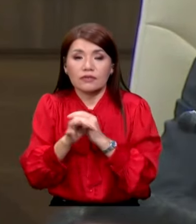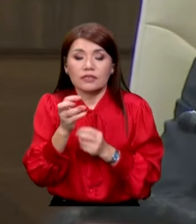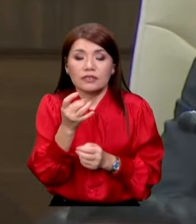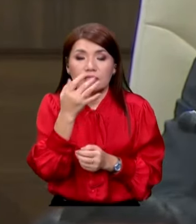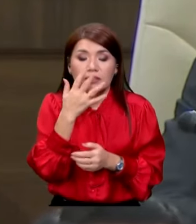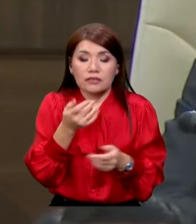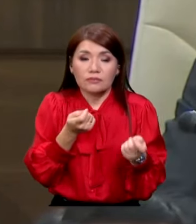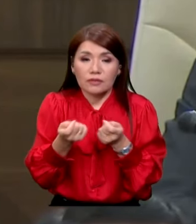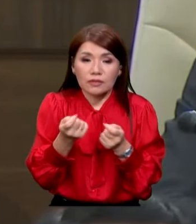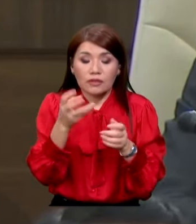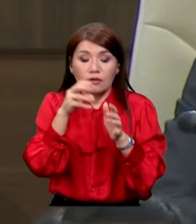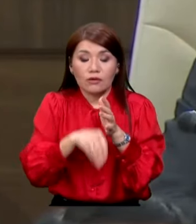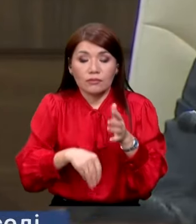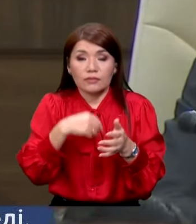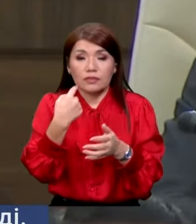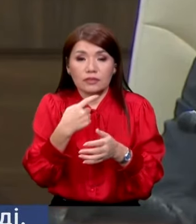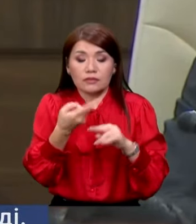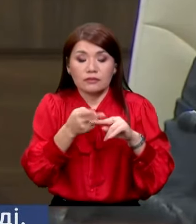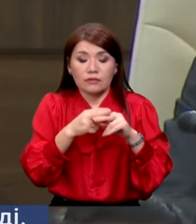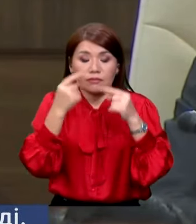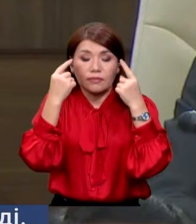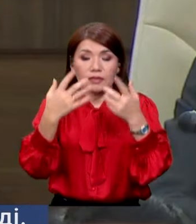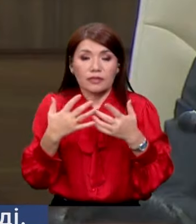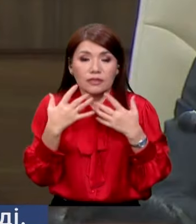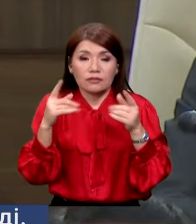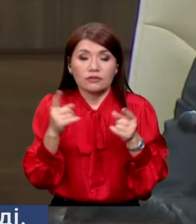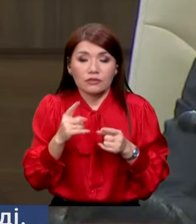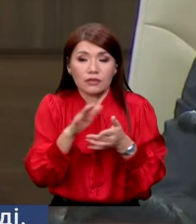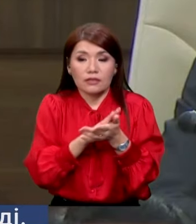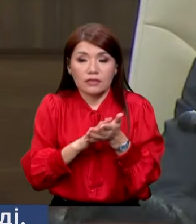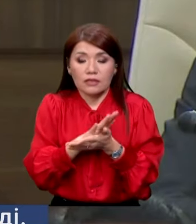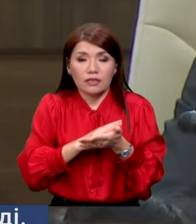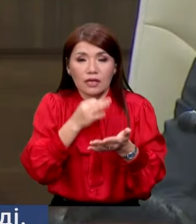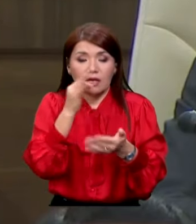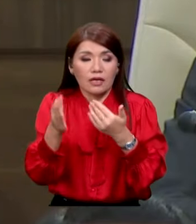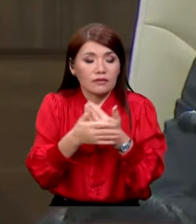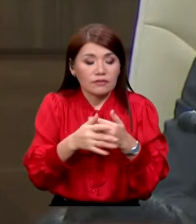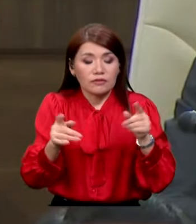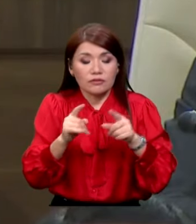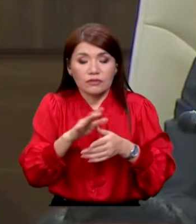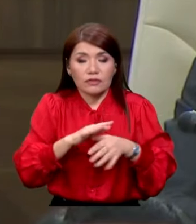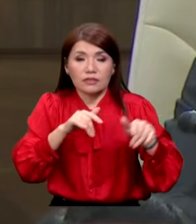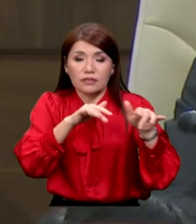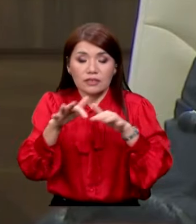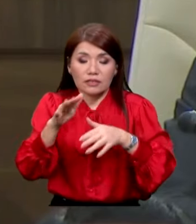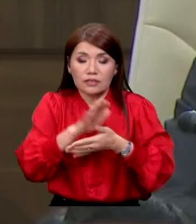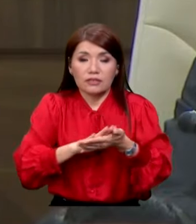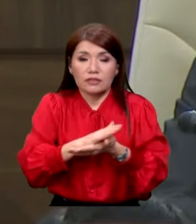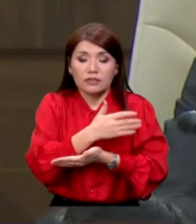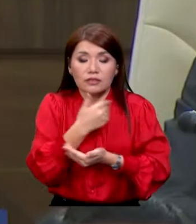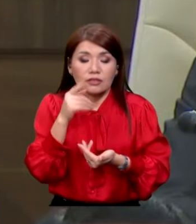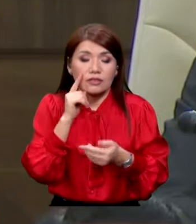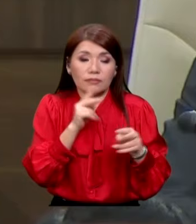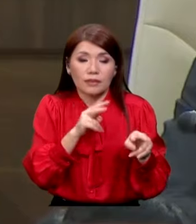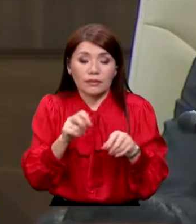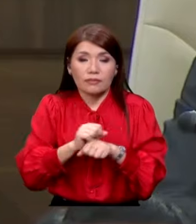структур, и при этом у общества складывается впечатление, что они не несут никакой ответственности и не принимаются никакие меры по контролю